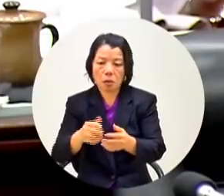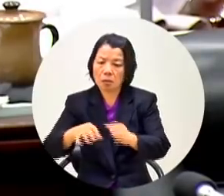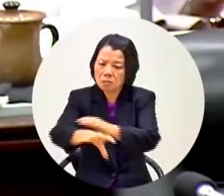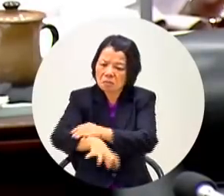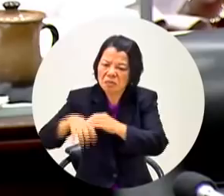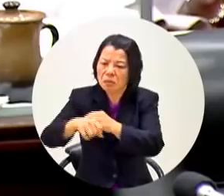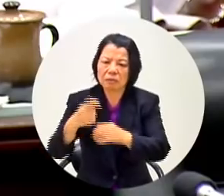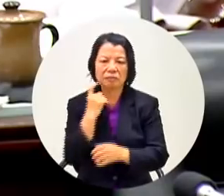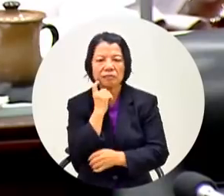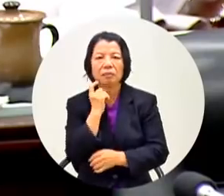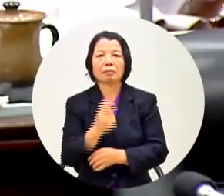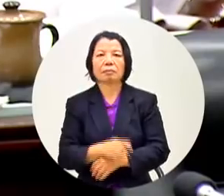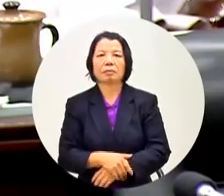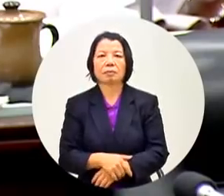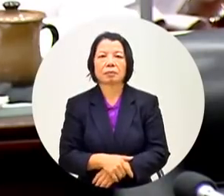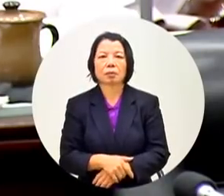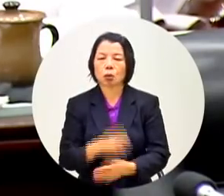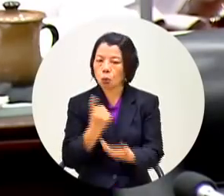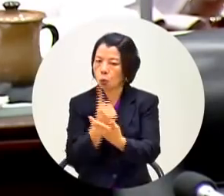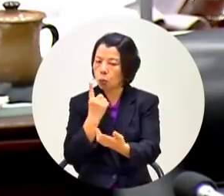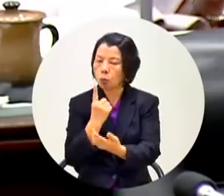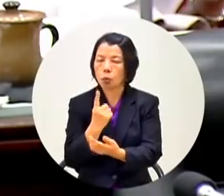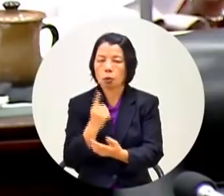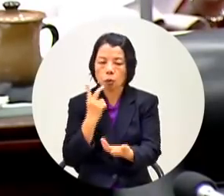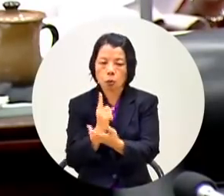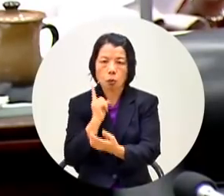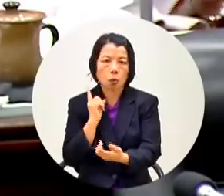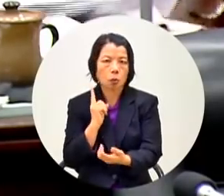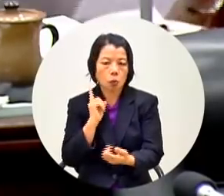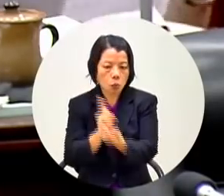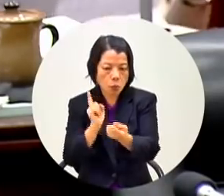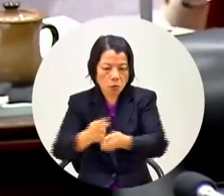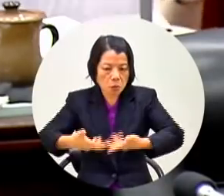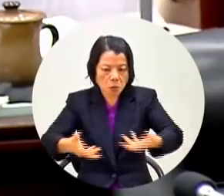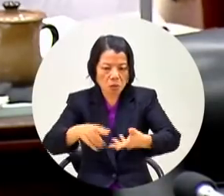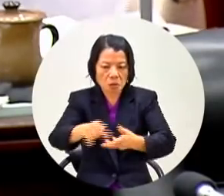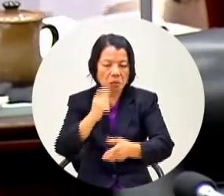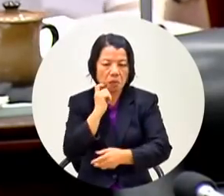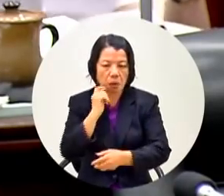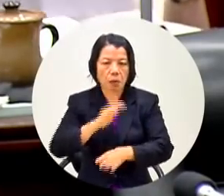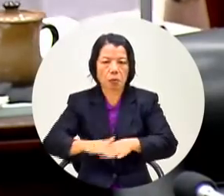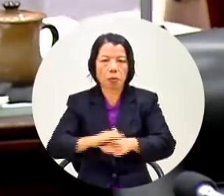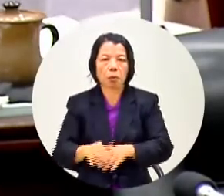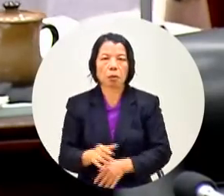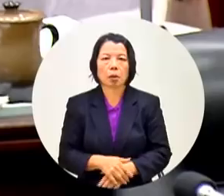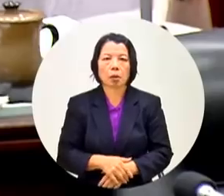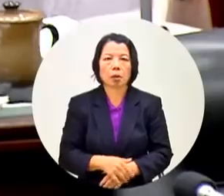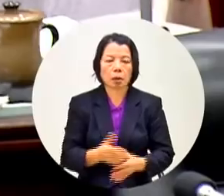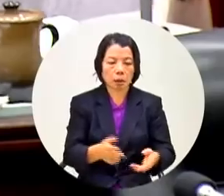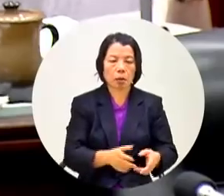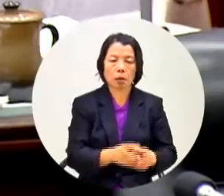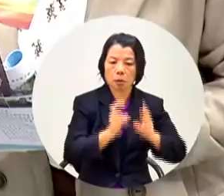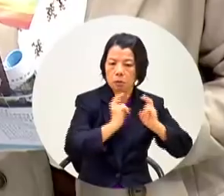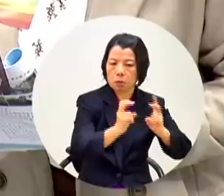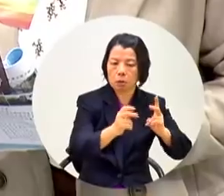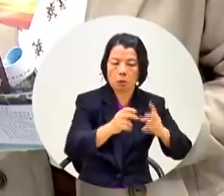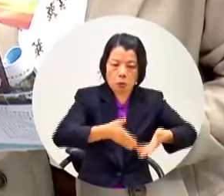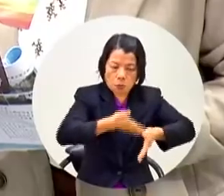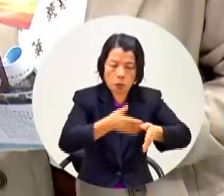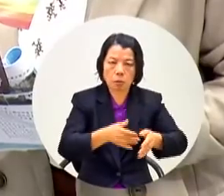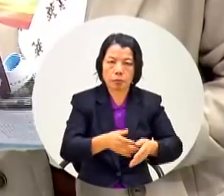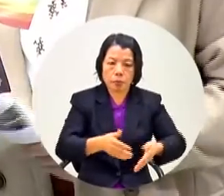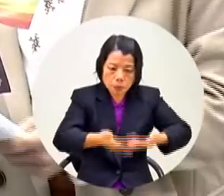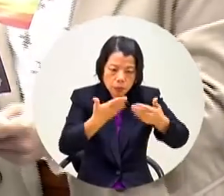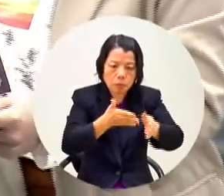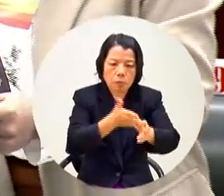到时候就算真的会改路线，也不会让黄线跟轻轨重叠吧？局长， 请